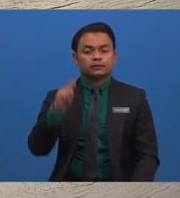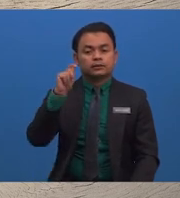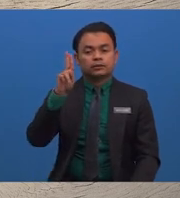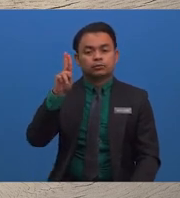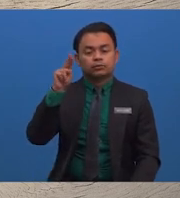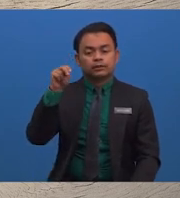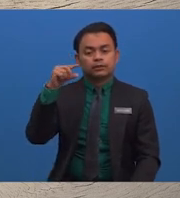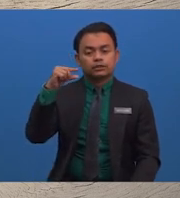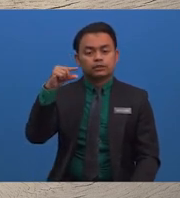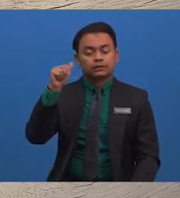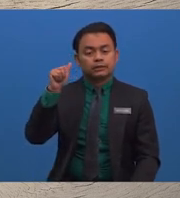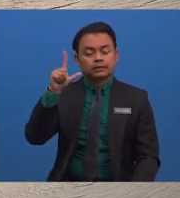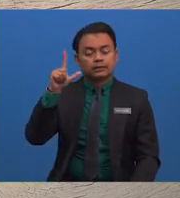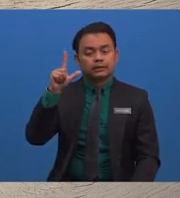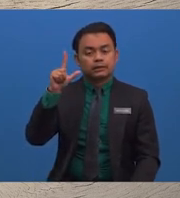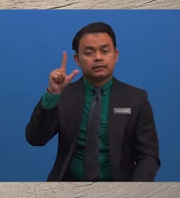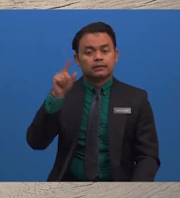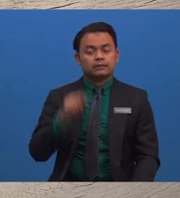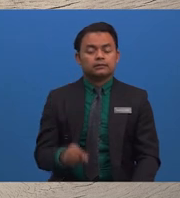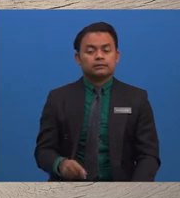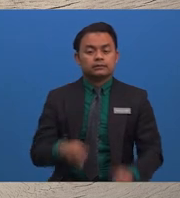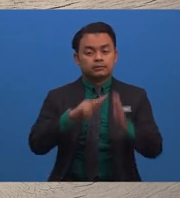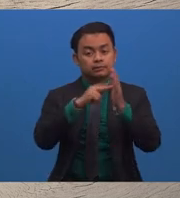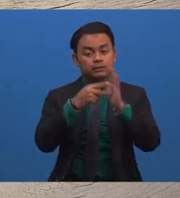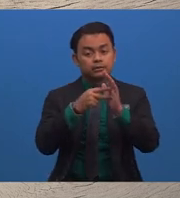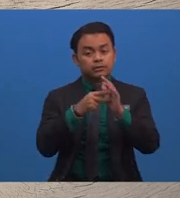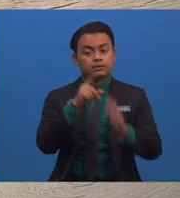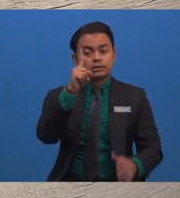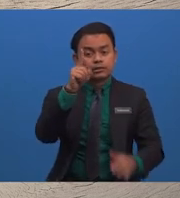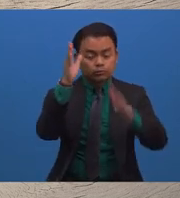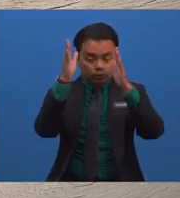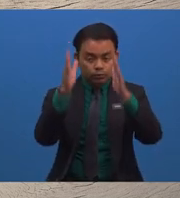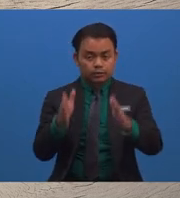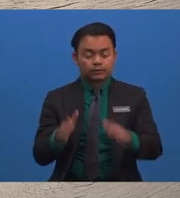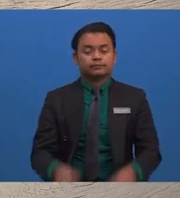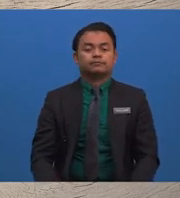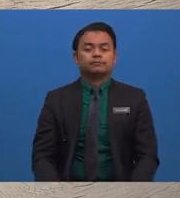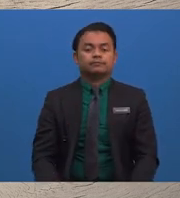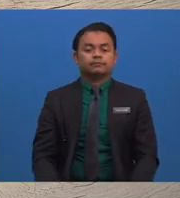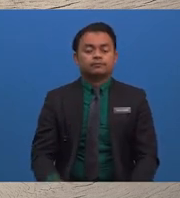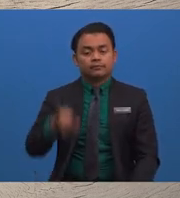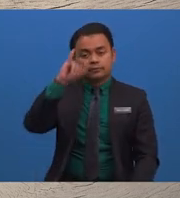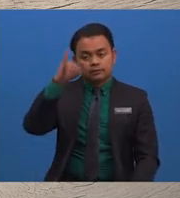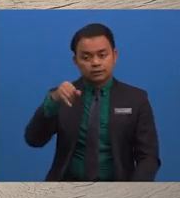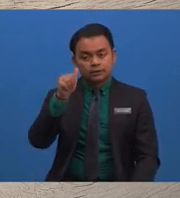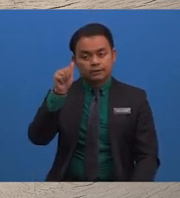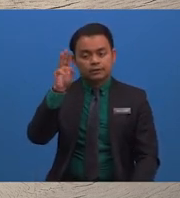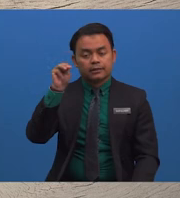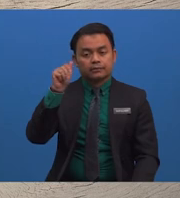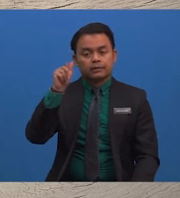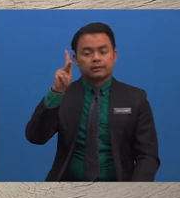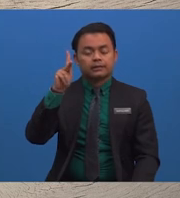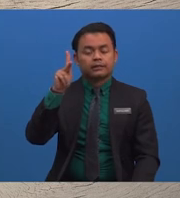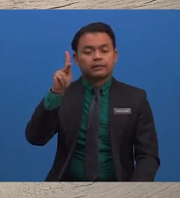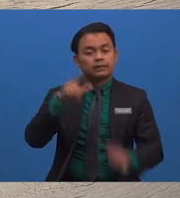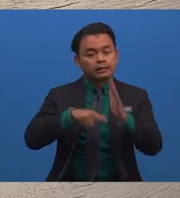hanya merujuk kepada seorang dan berbeza dengan jamak yang mewakili lebih